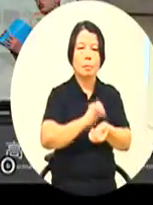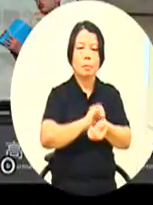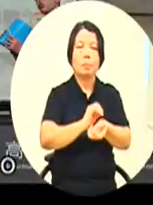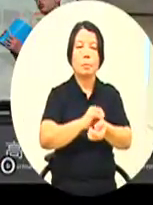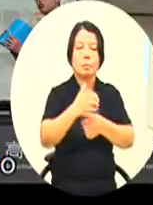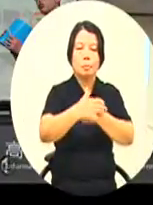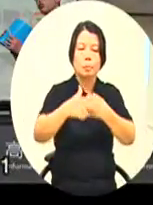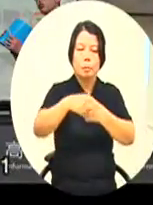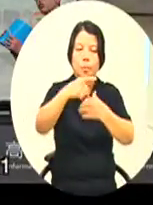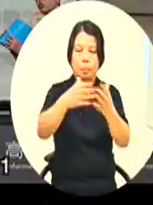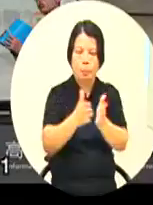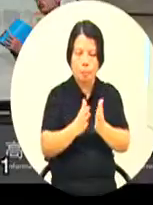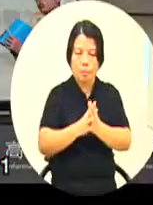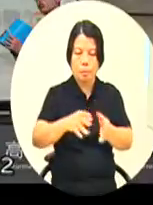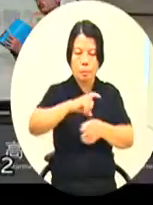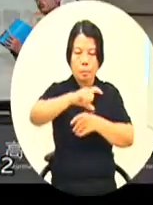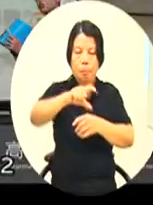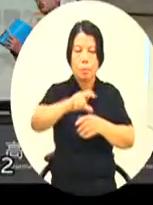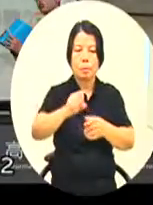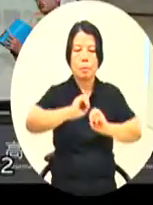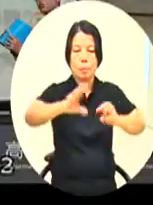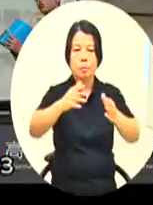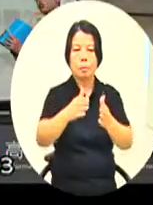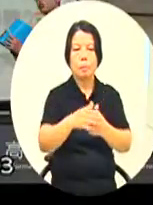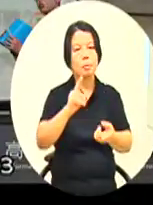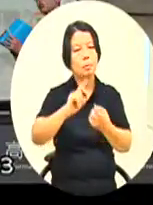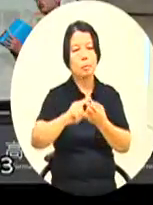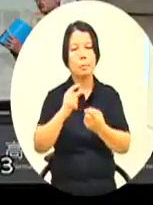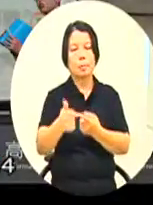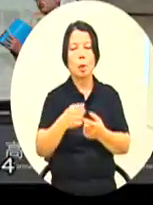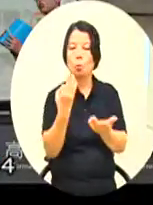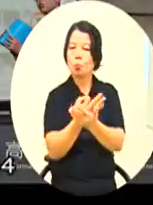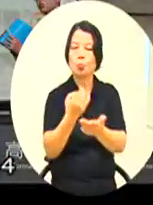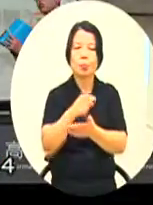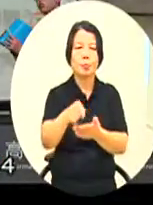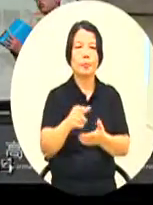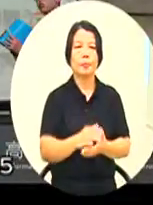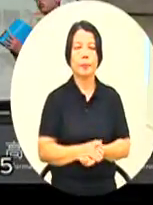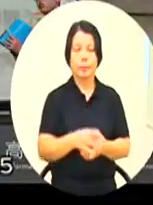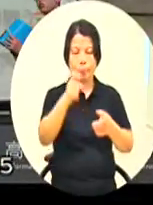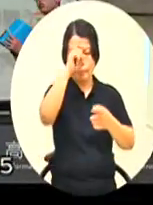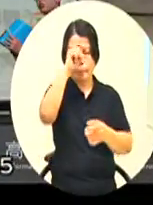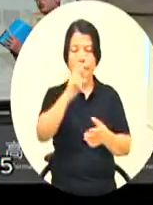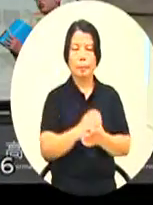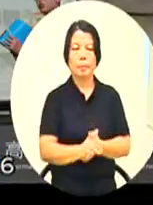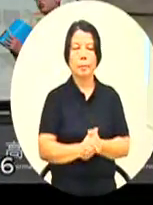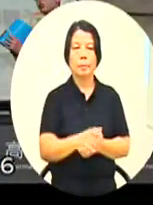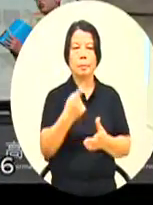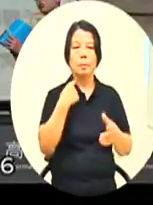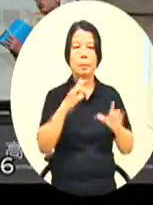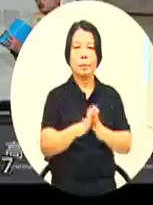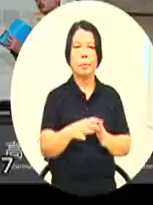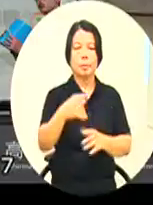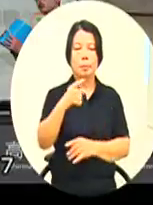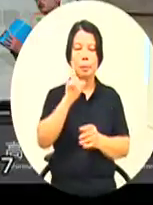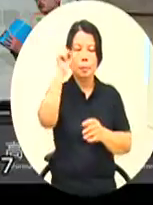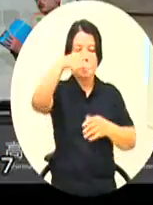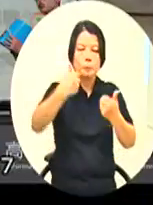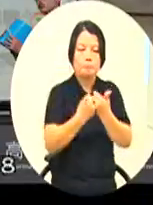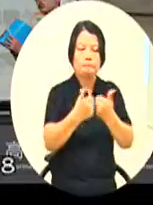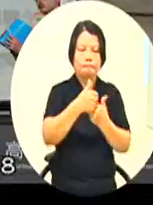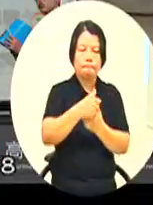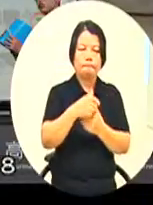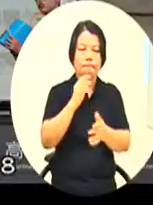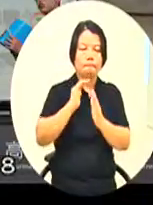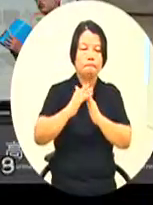的单向传播，这当然不是不对啦，但是我们认为是不够。我们希望透过像反统战这样的一个活动，